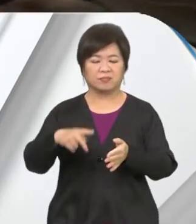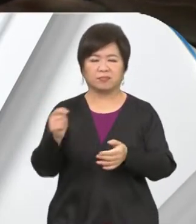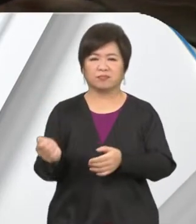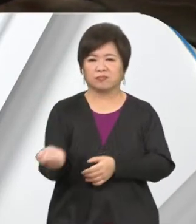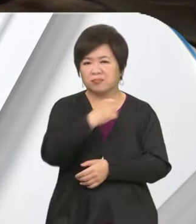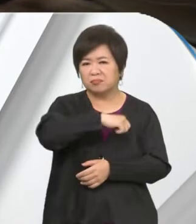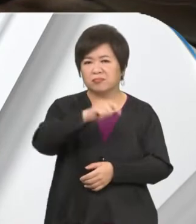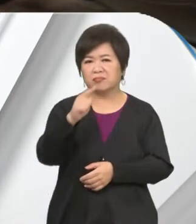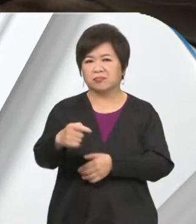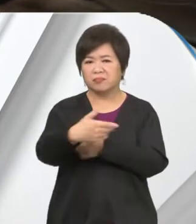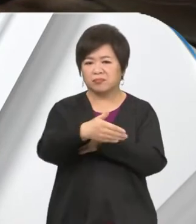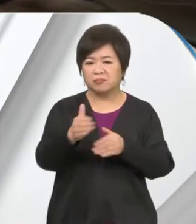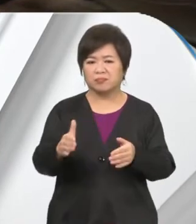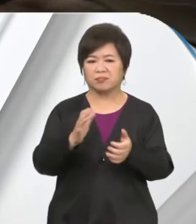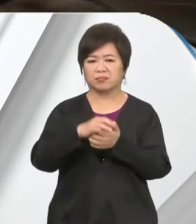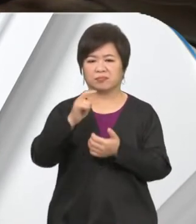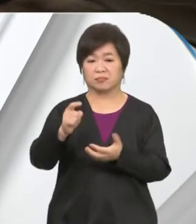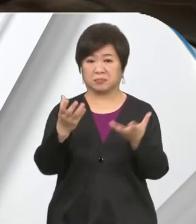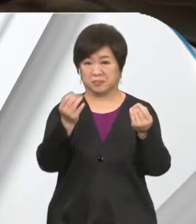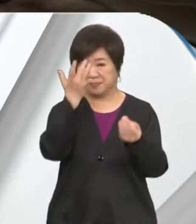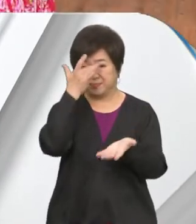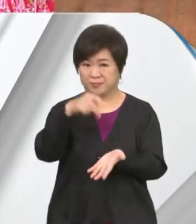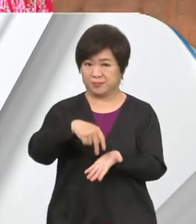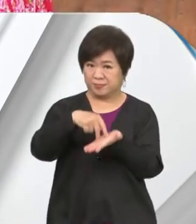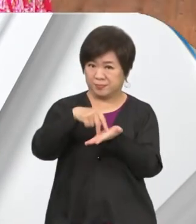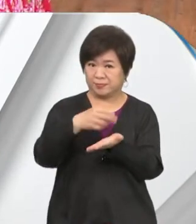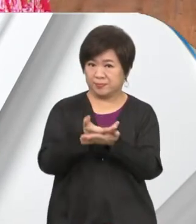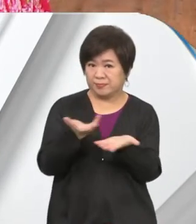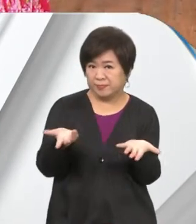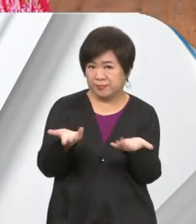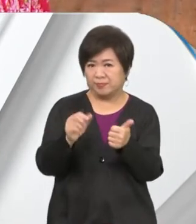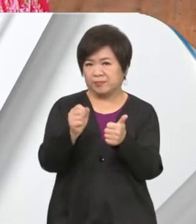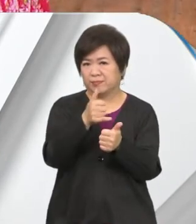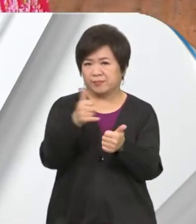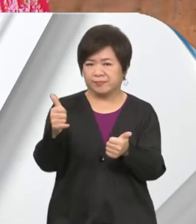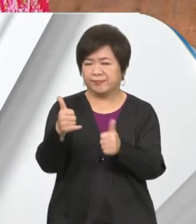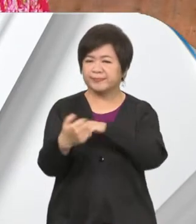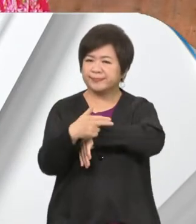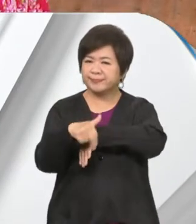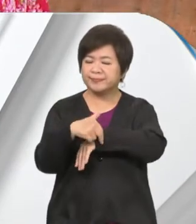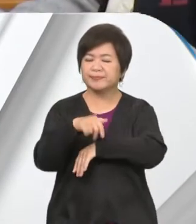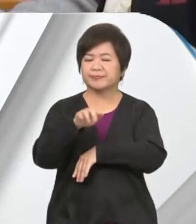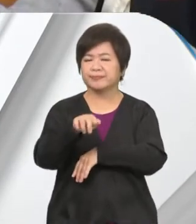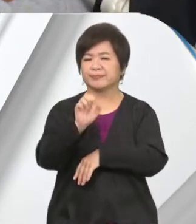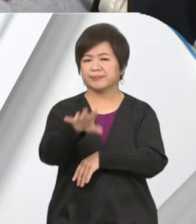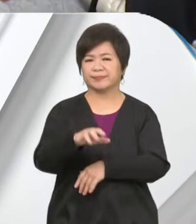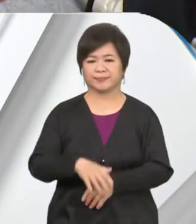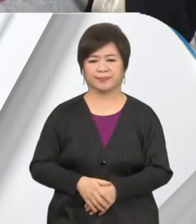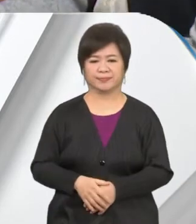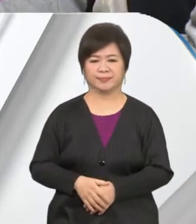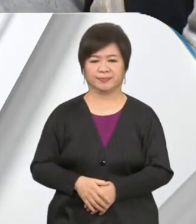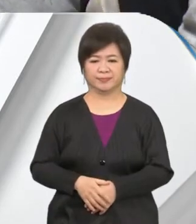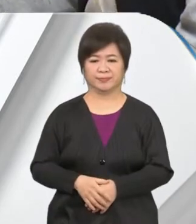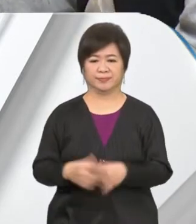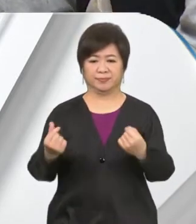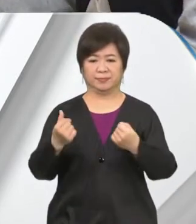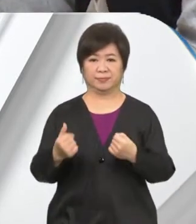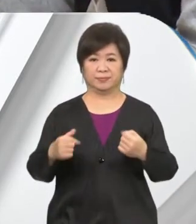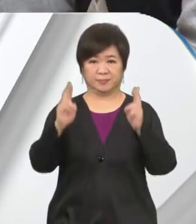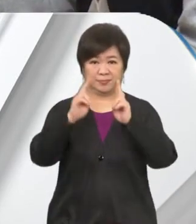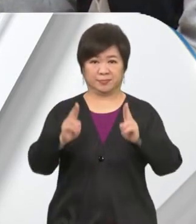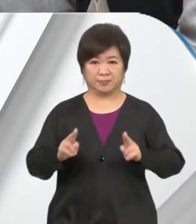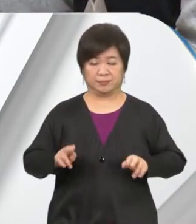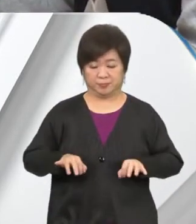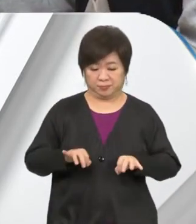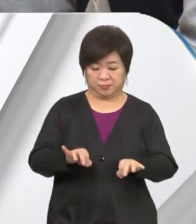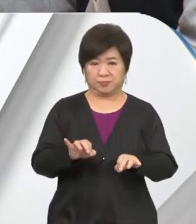有综合 Q 冲，对某种那个天台部分，让你人提出建议。 电梯来说，它两台轮椅是 OK 的。